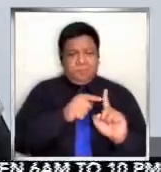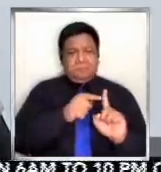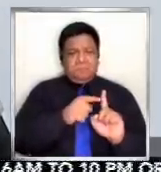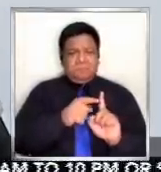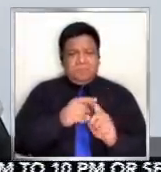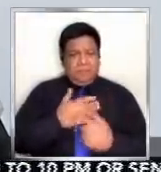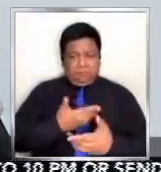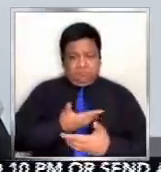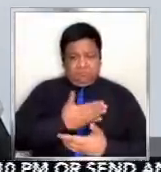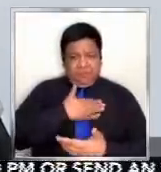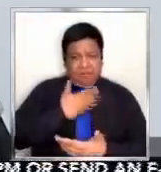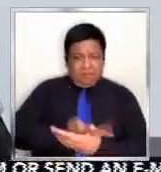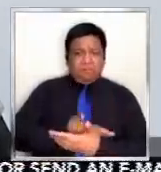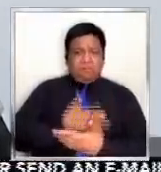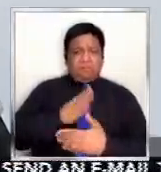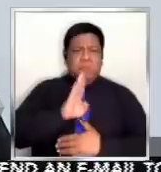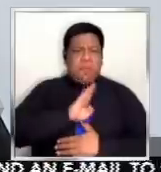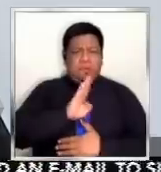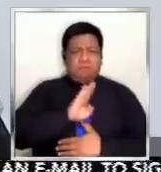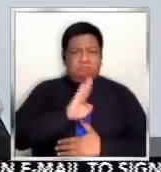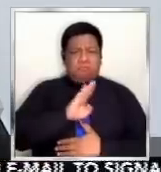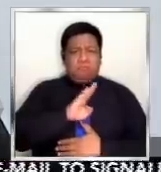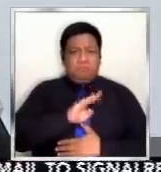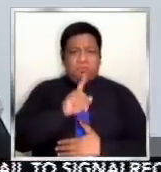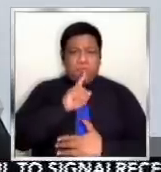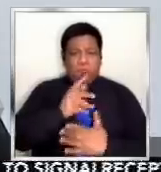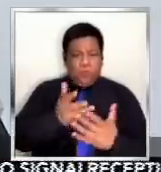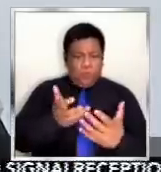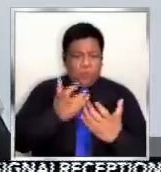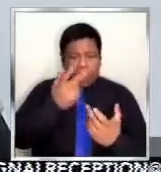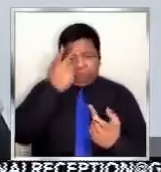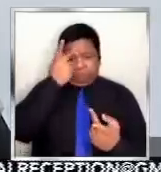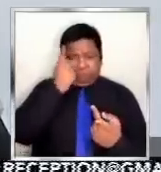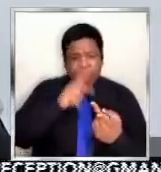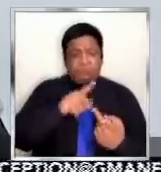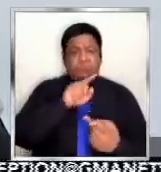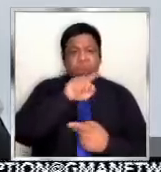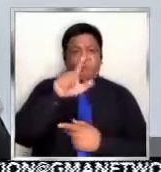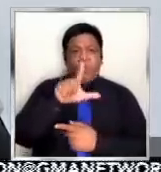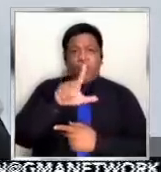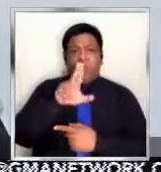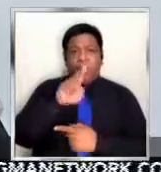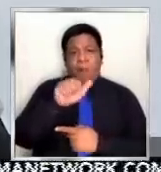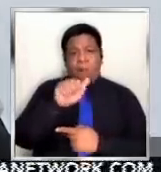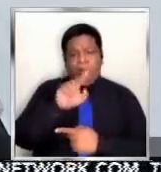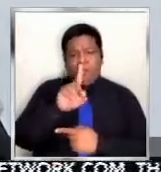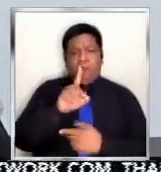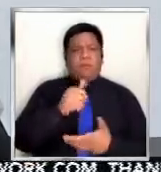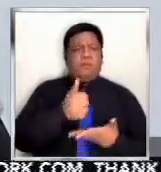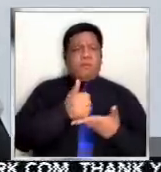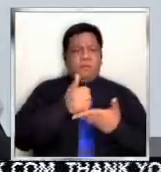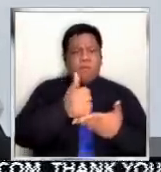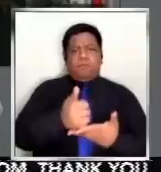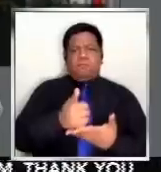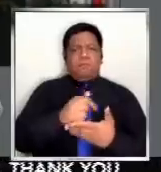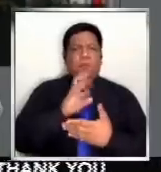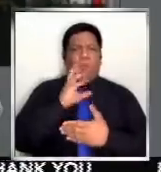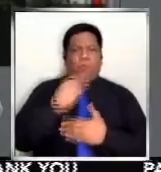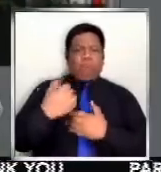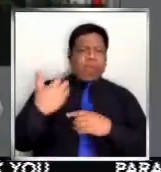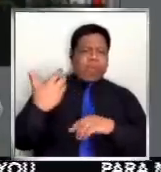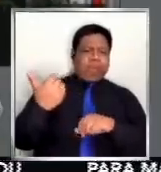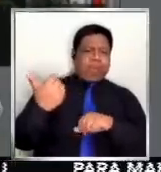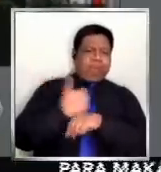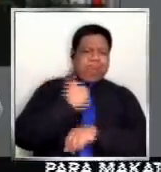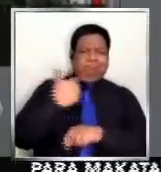walang ibang hangad, kundi ang matulungan ang mga lumad laban sa mga nang-aapi sa amin.